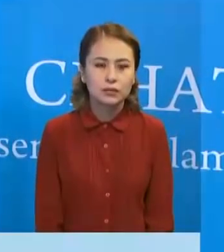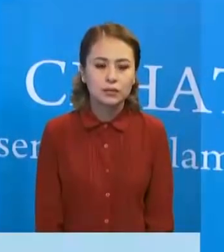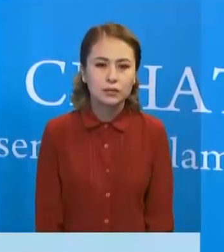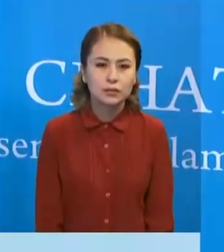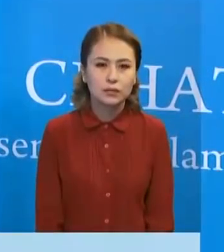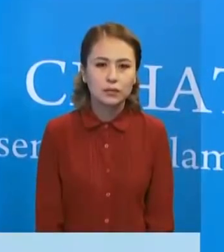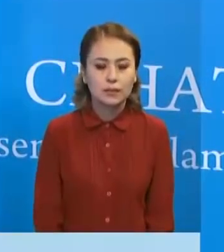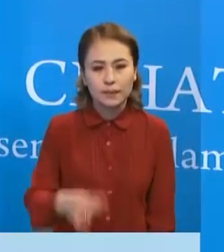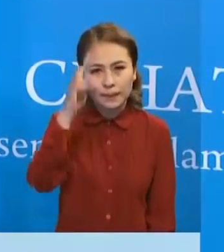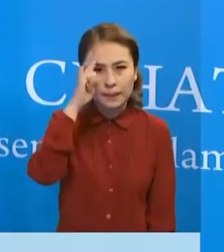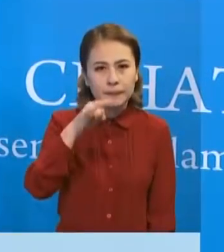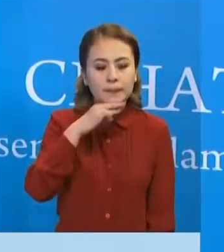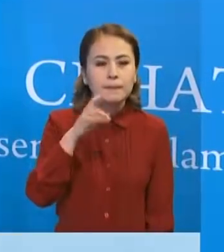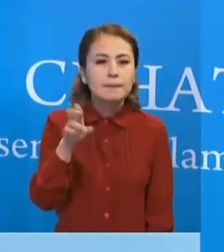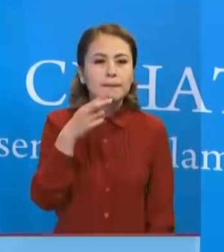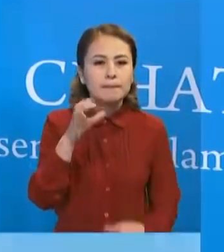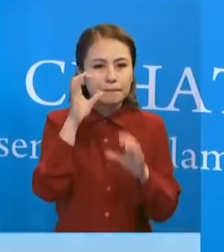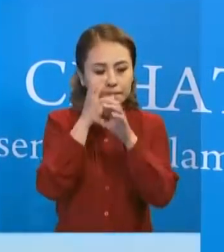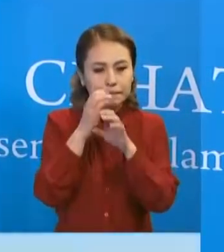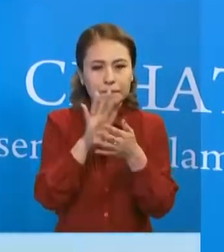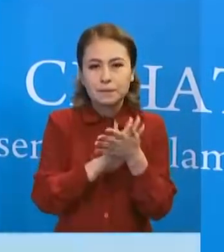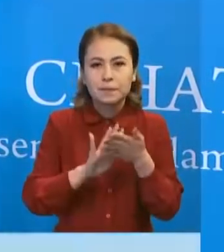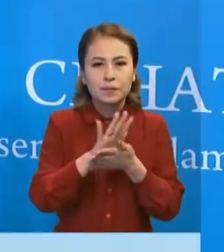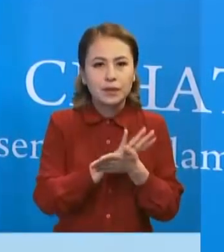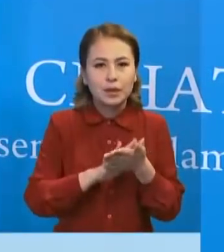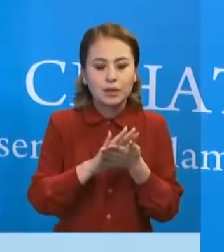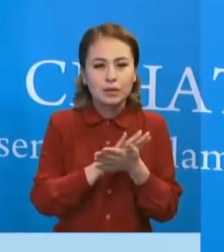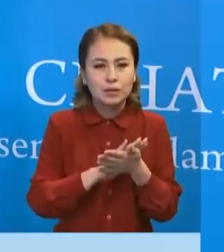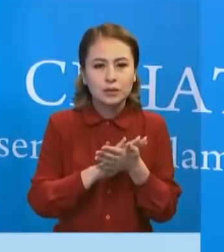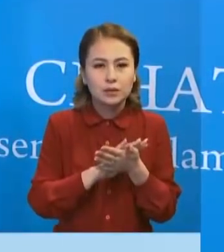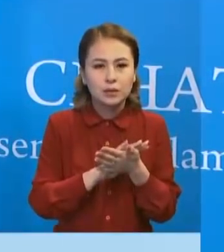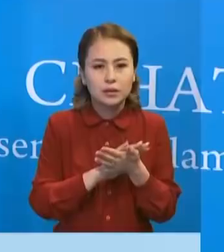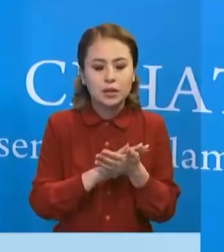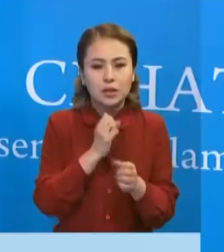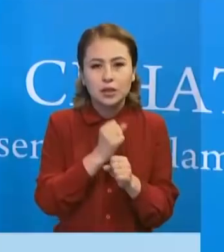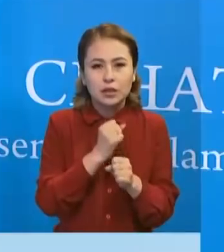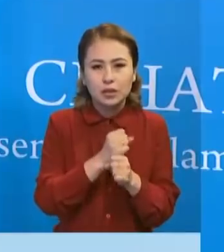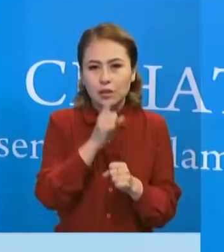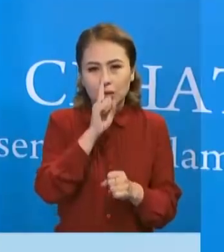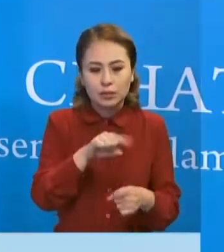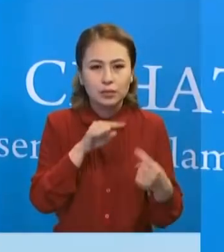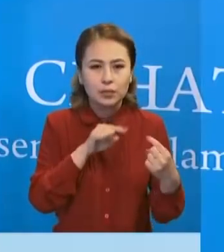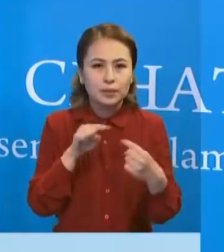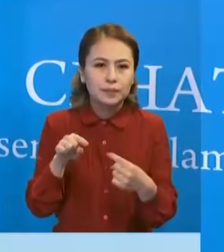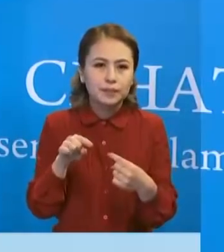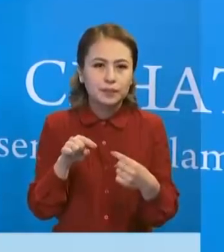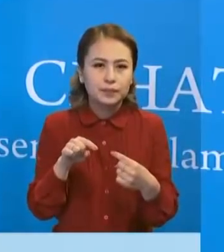Қазақстанда биологиялық зертханаларда ешқандай биологиялық қару-жарақ жасалмайды. Соған